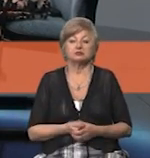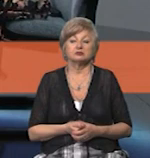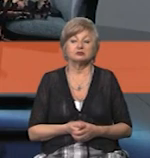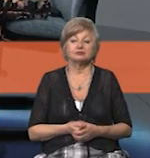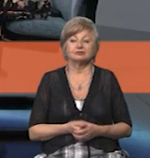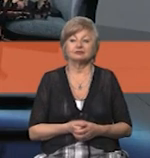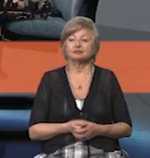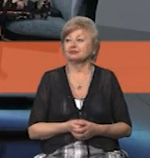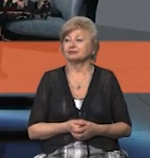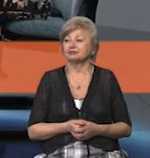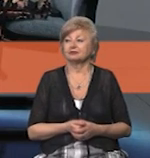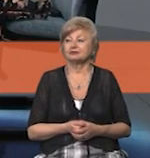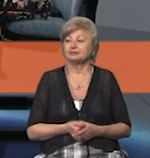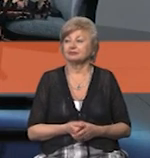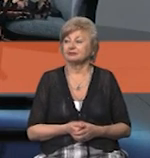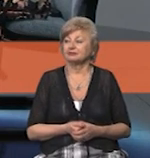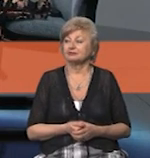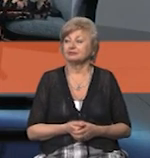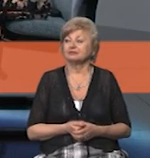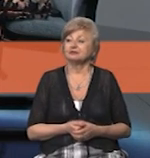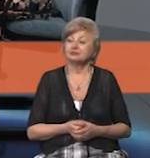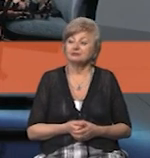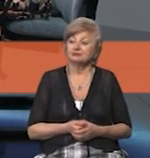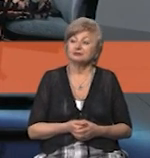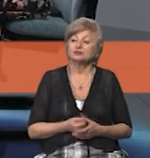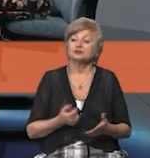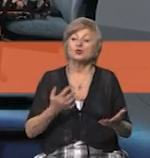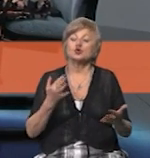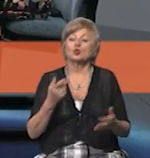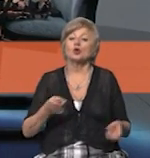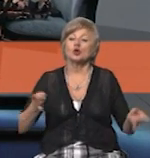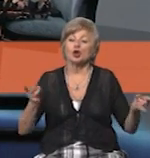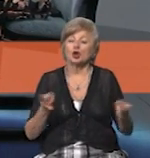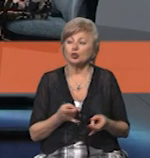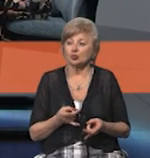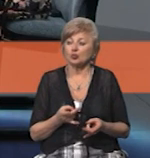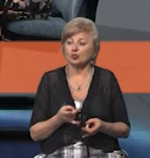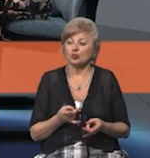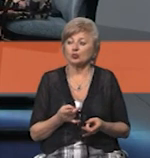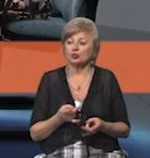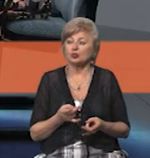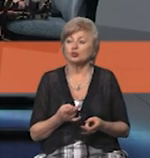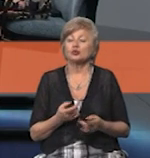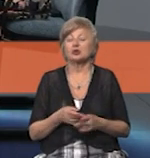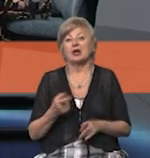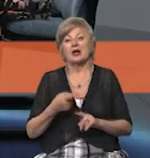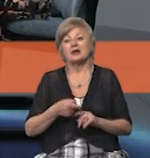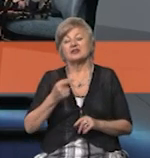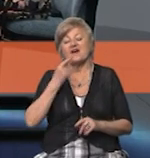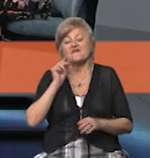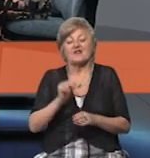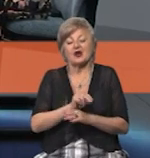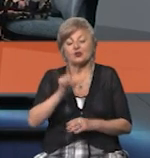знак забороняє їхати. Так. Ну, скільки тут треба, що це має бути? Це звичка, це виховання,